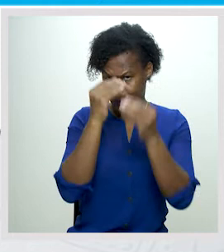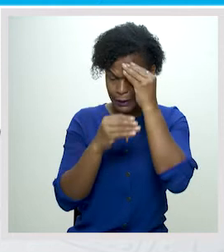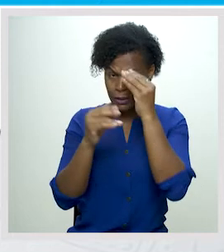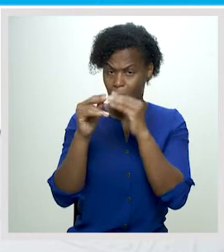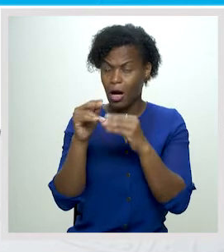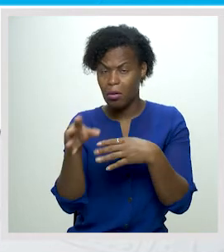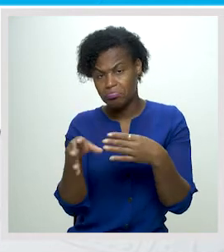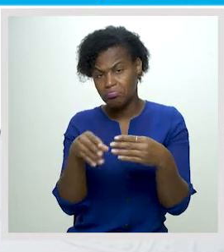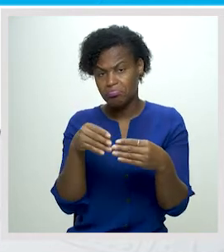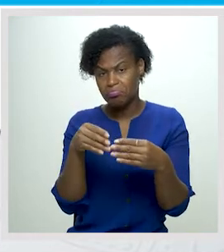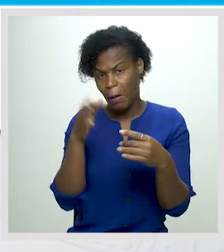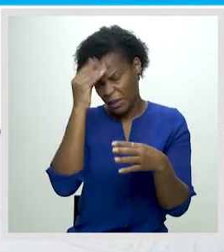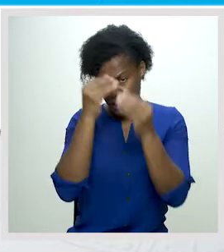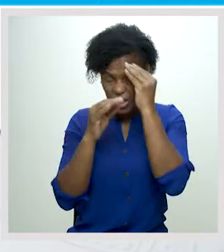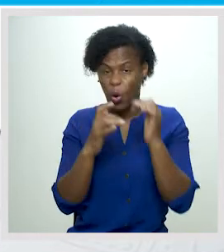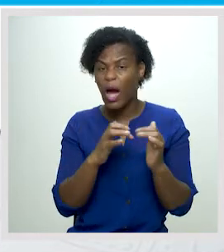des percussions.